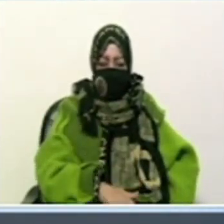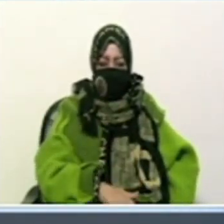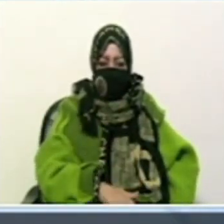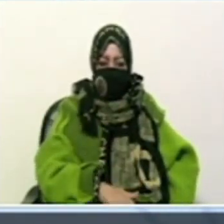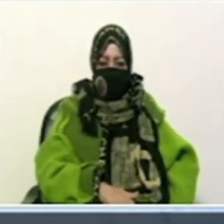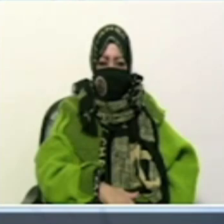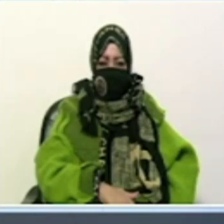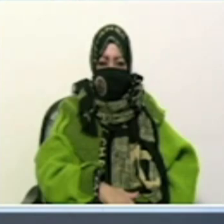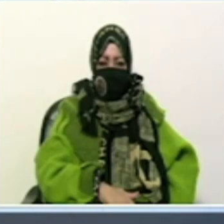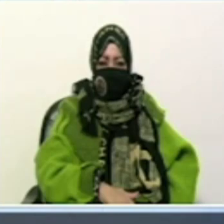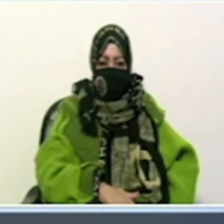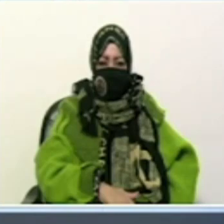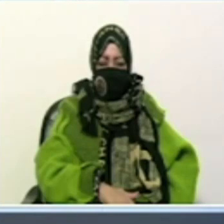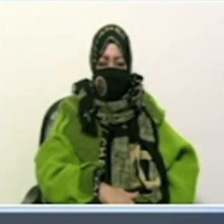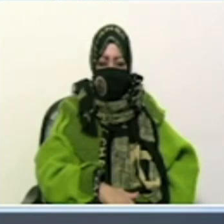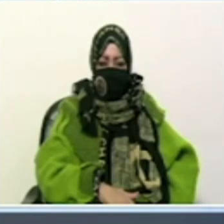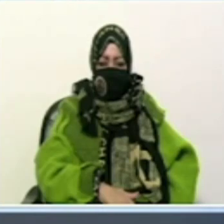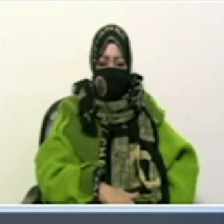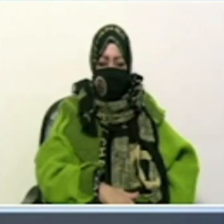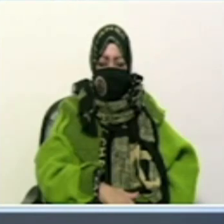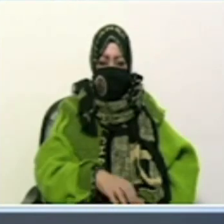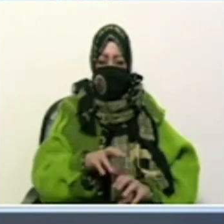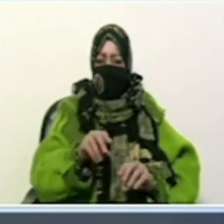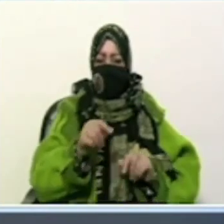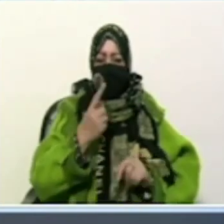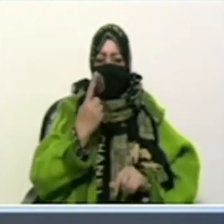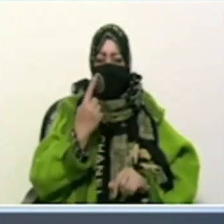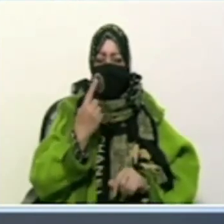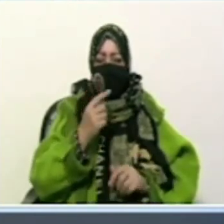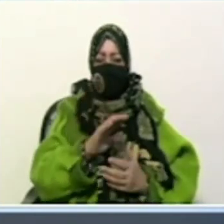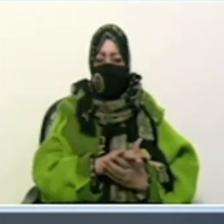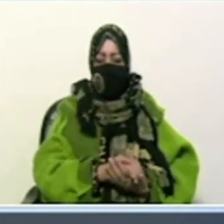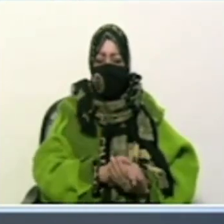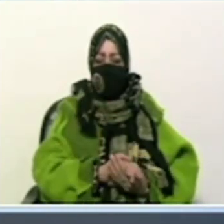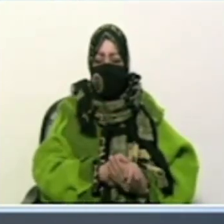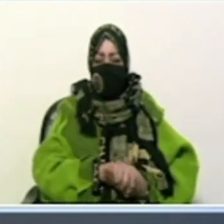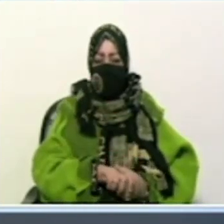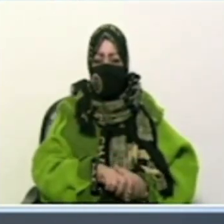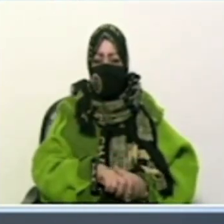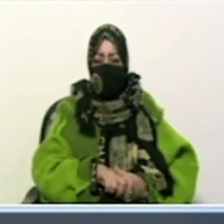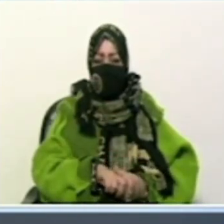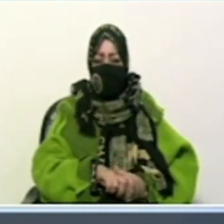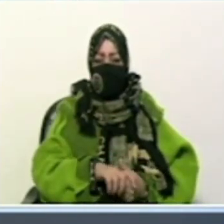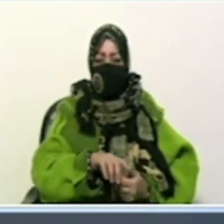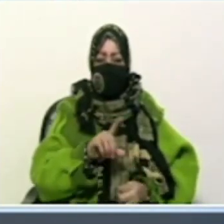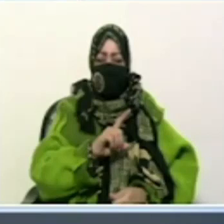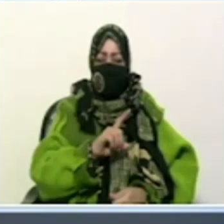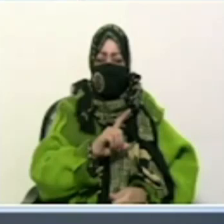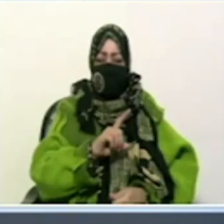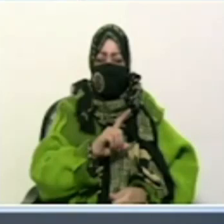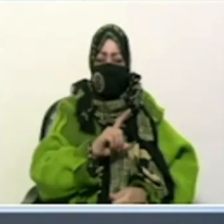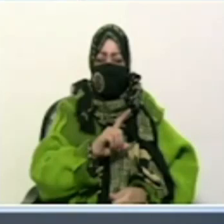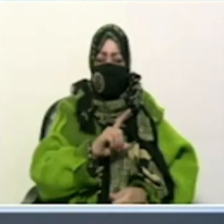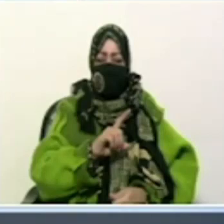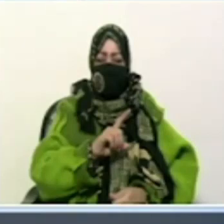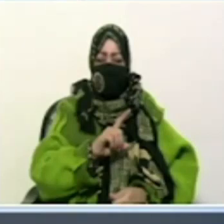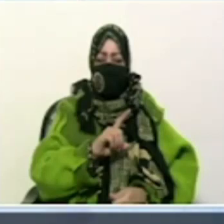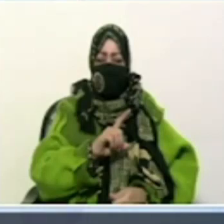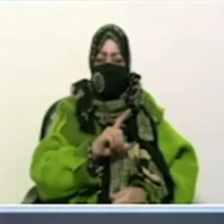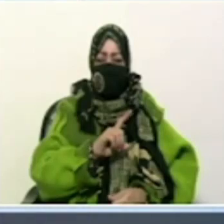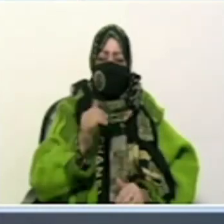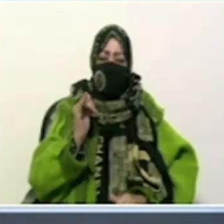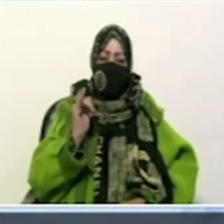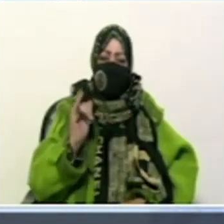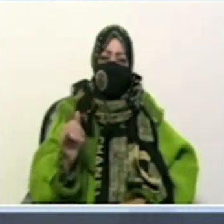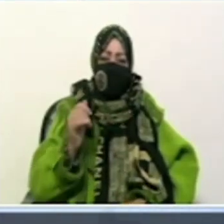مسألة يعني حرمان الوارثة، كان المقصد حرمان الوارث فهذا يعني لا يجوز. ثاني إذا أردت أن تتصدق بشيء